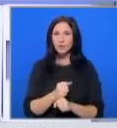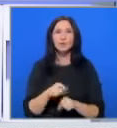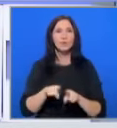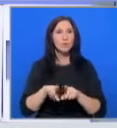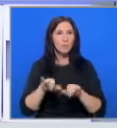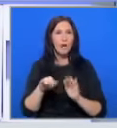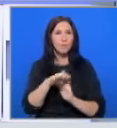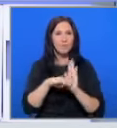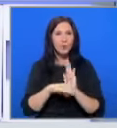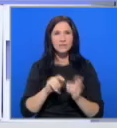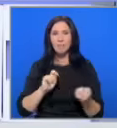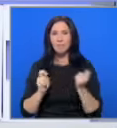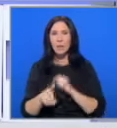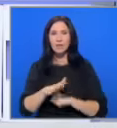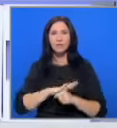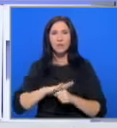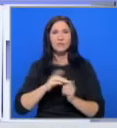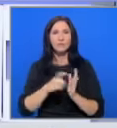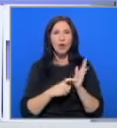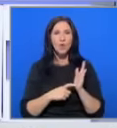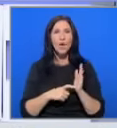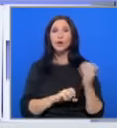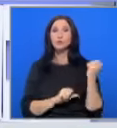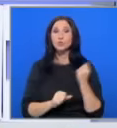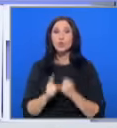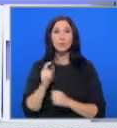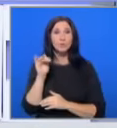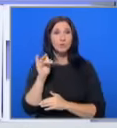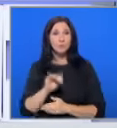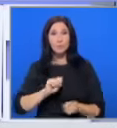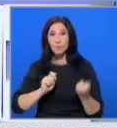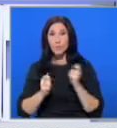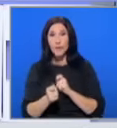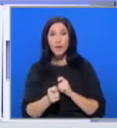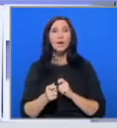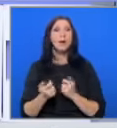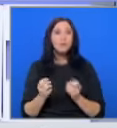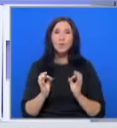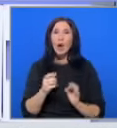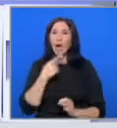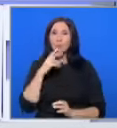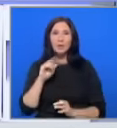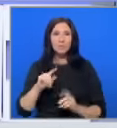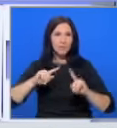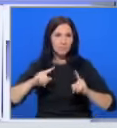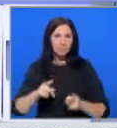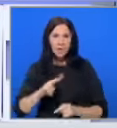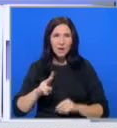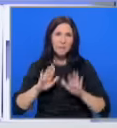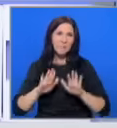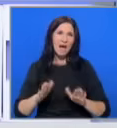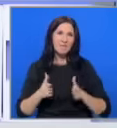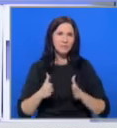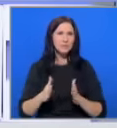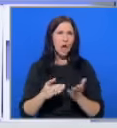като приеха правилата за промяна на основния закон. Конституцията може да бъде изменена по така наречената бърза или бавна